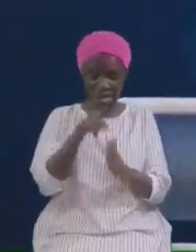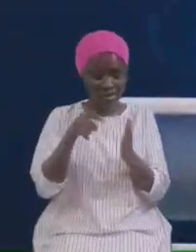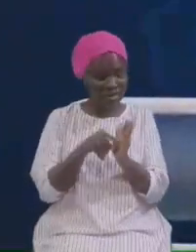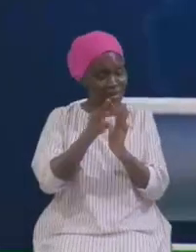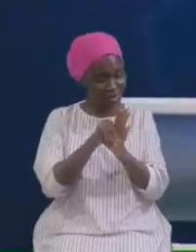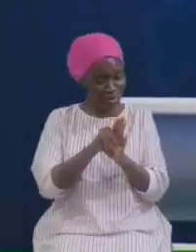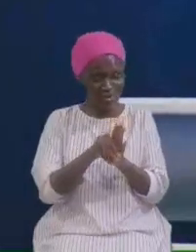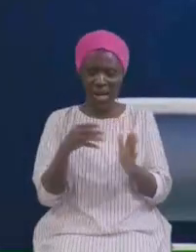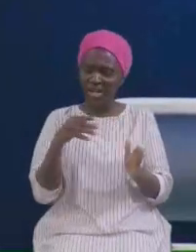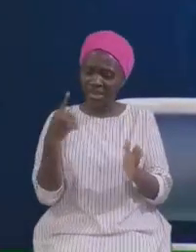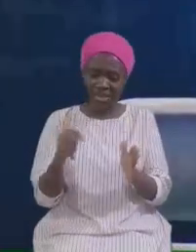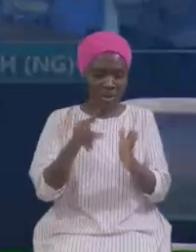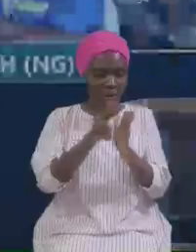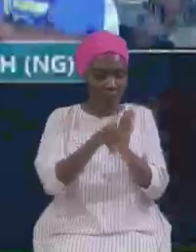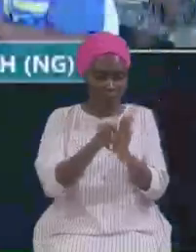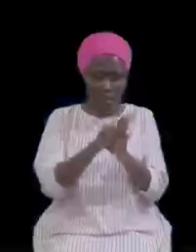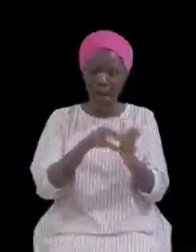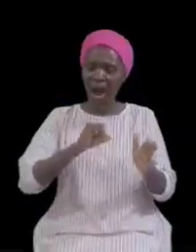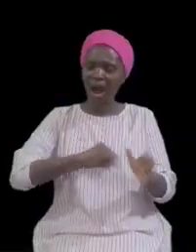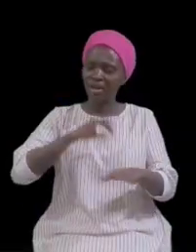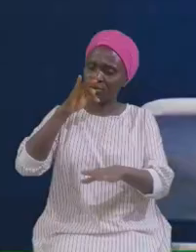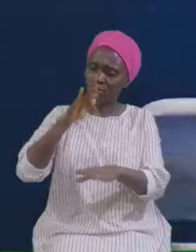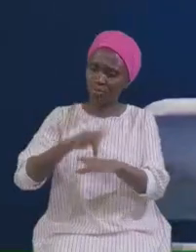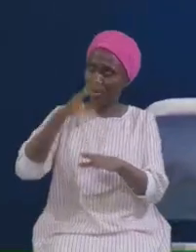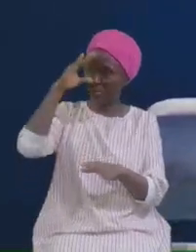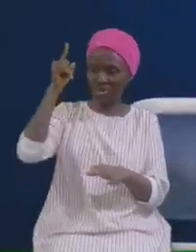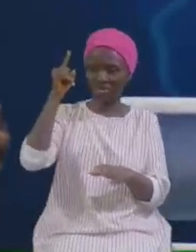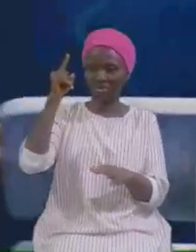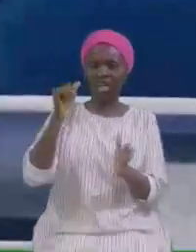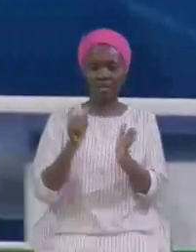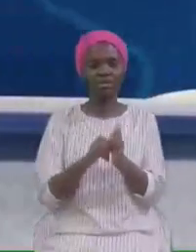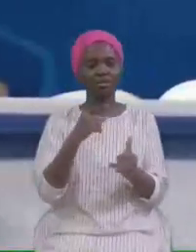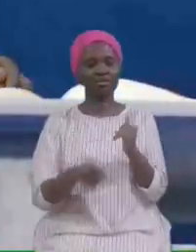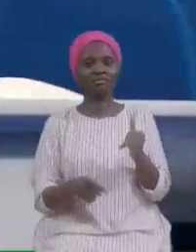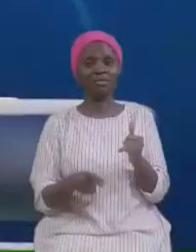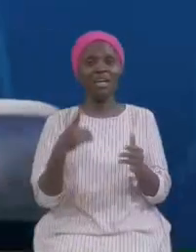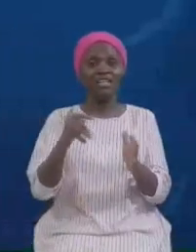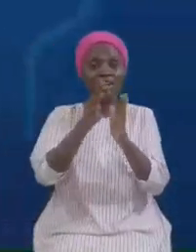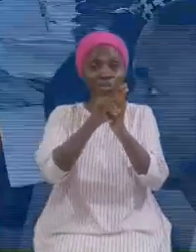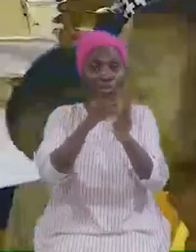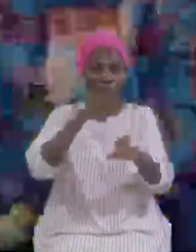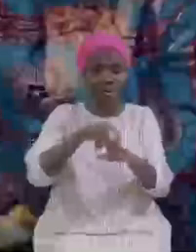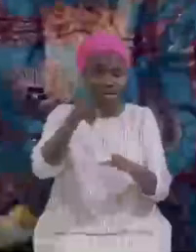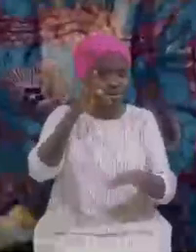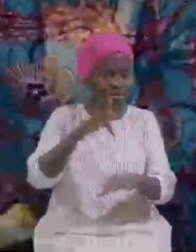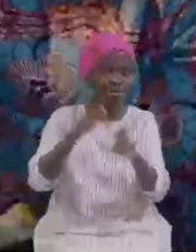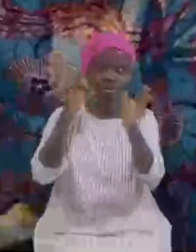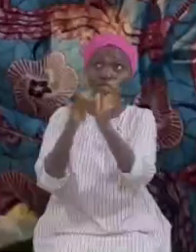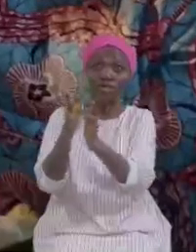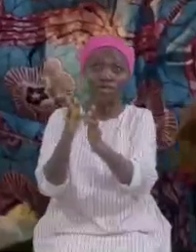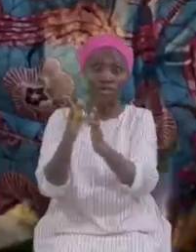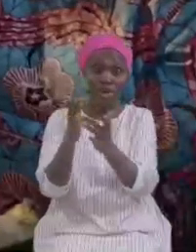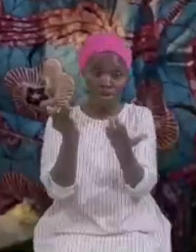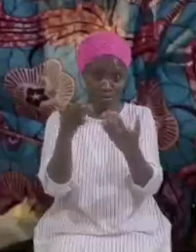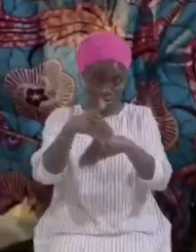dès que je vais le toucher, je suis guéri. Dès que tu toucheras Jésus ce soir, tu seras guéri.